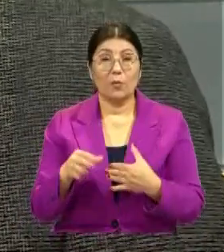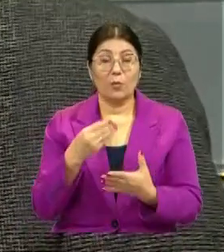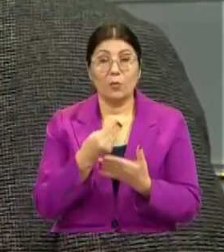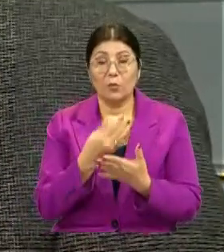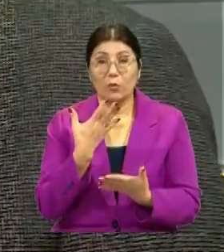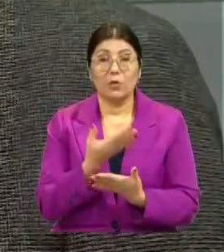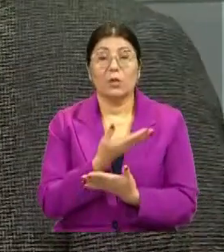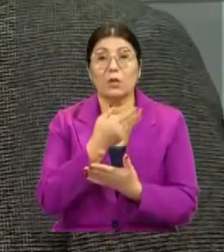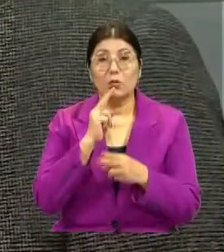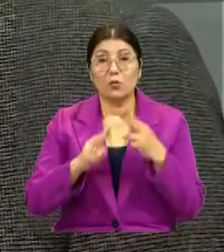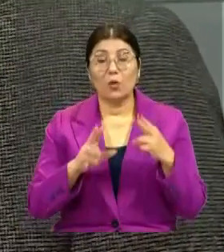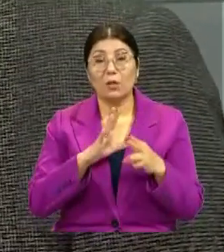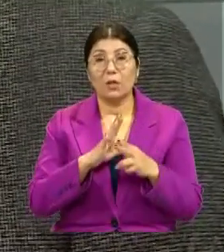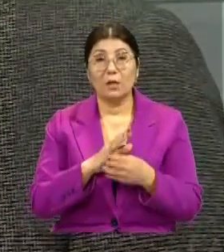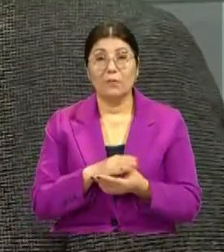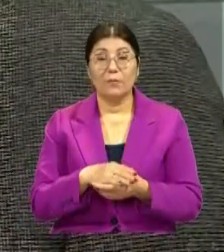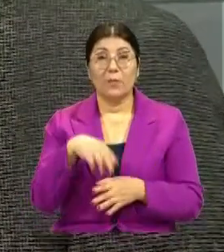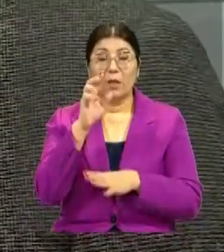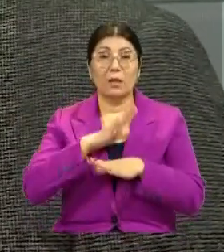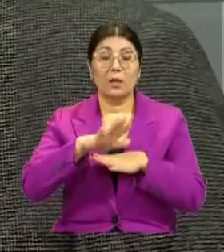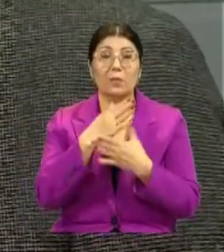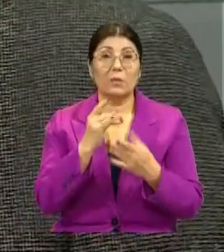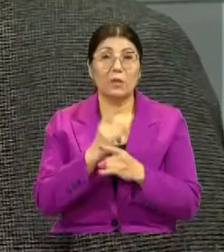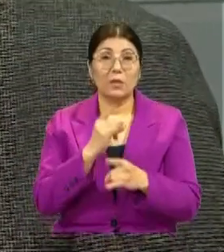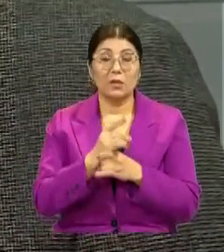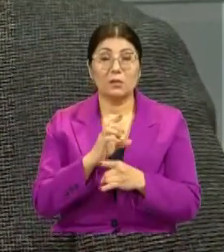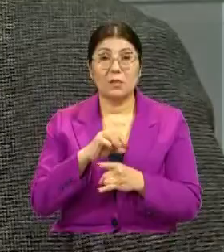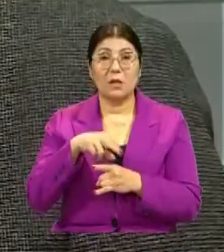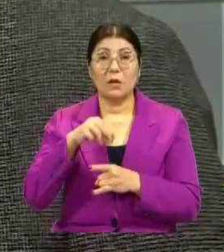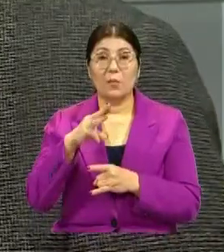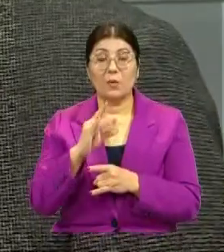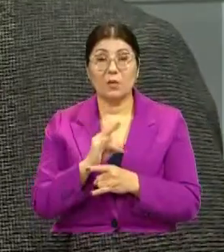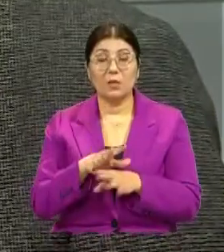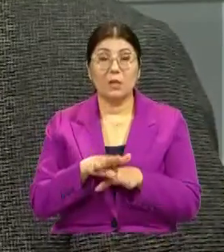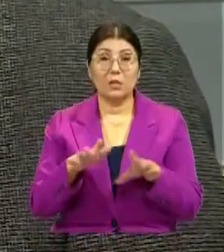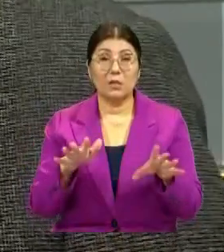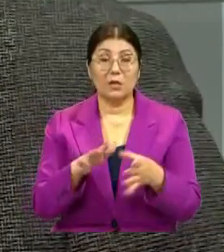құндылықсыз. Сонымен қатар елімізде жалған сарапшылардан